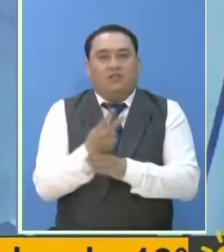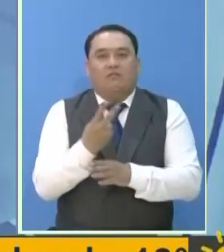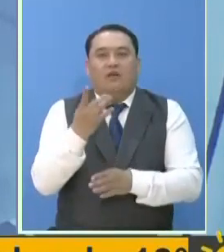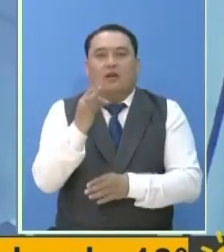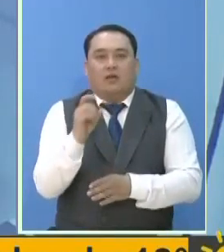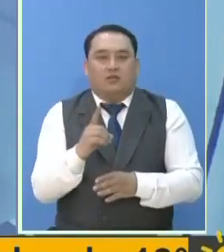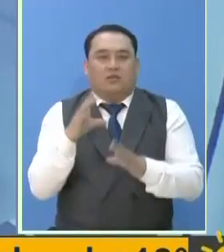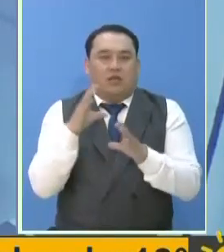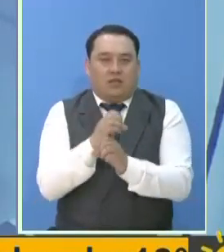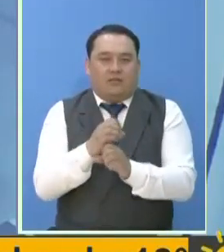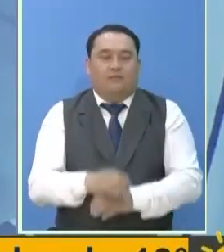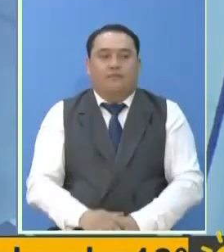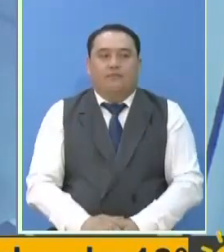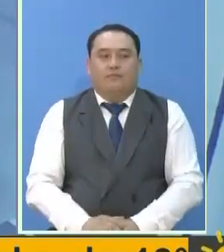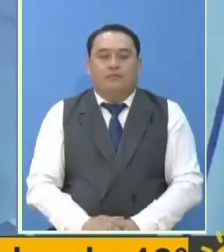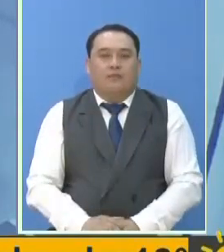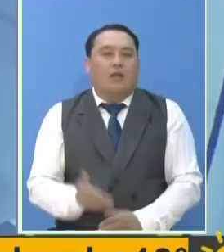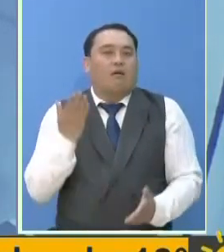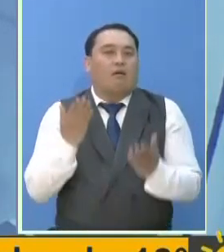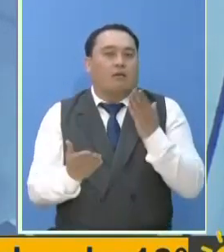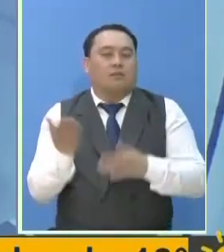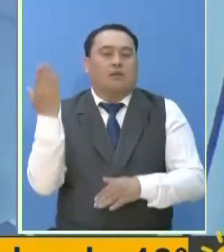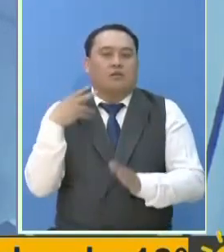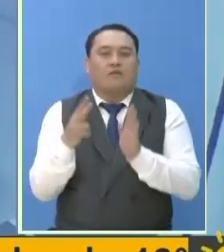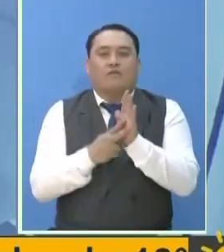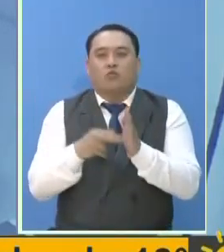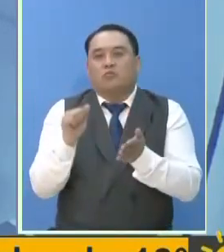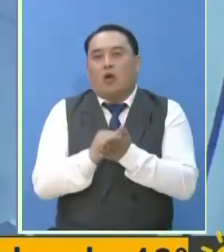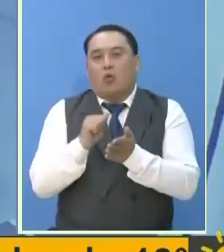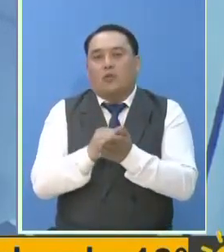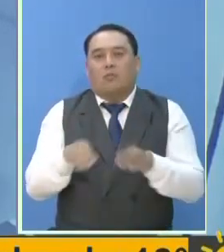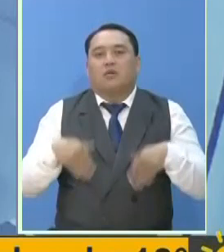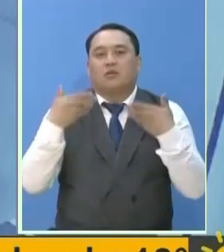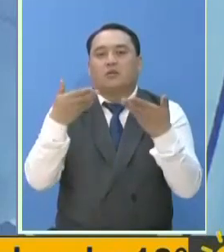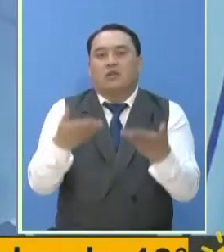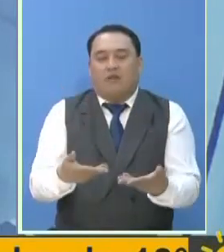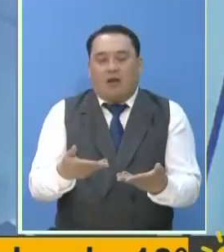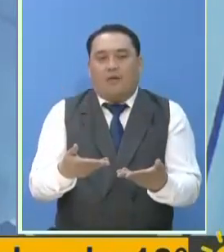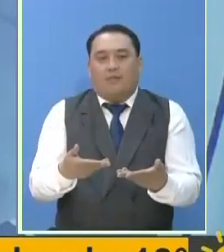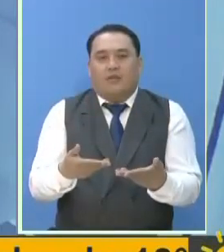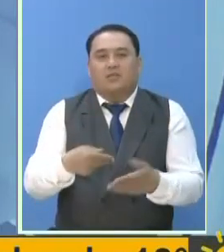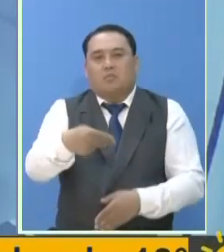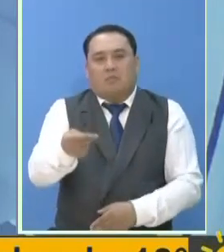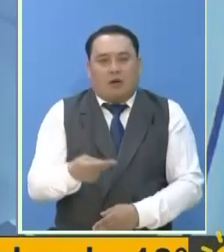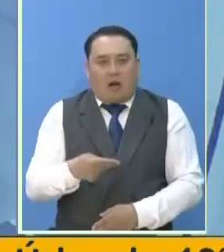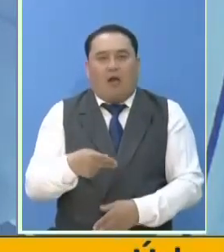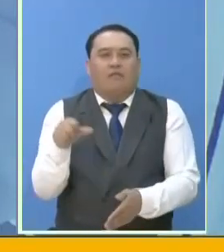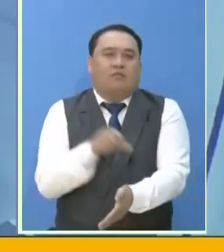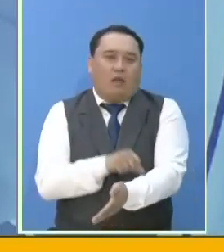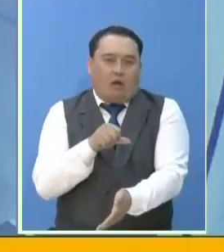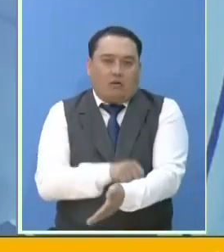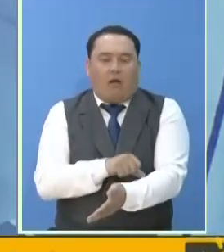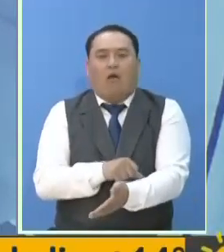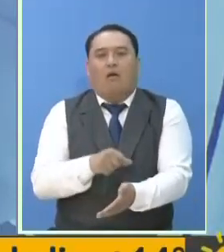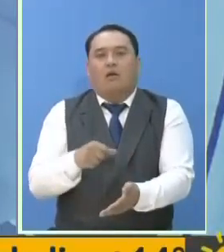сказать. Во-вторых, если раньше более 8 документов предоставляли справки с наркодиспансера,